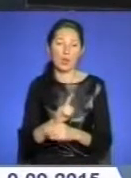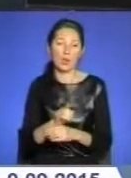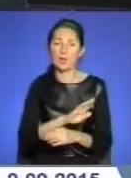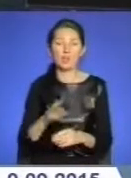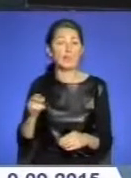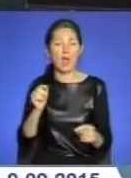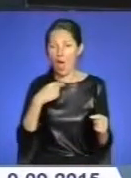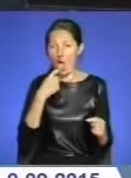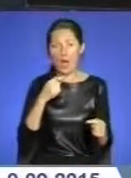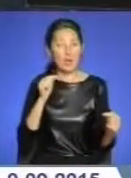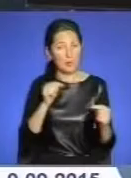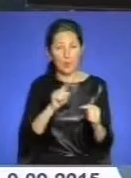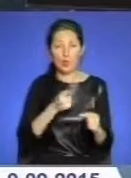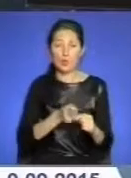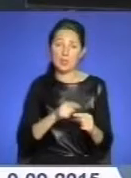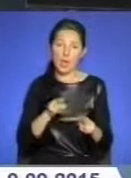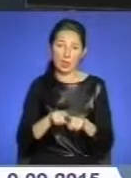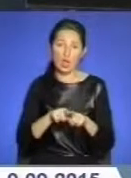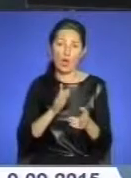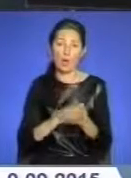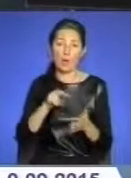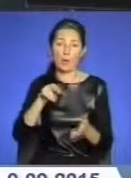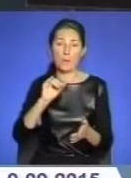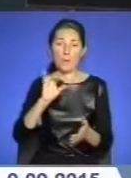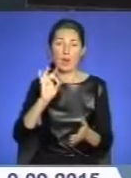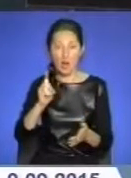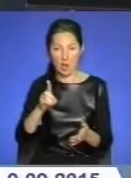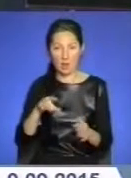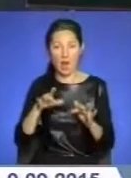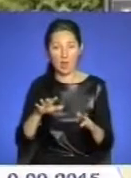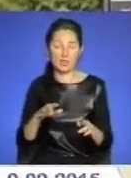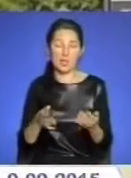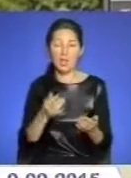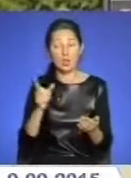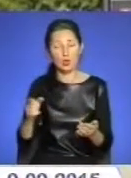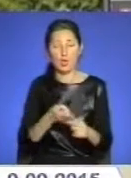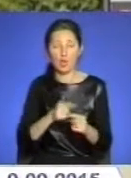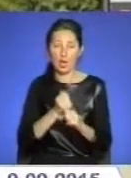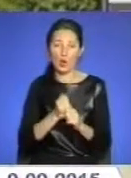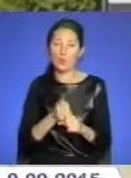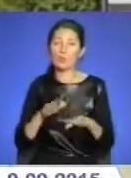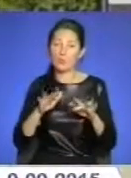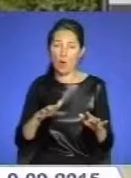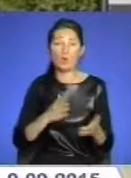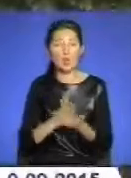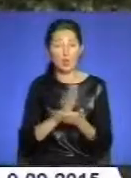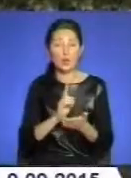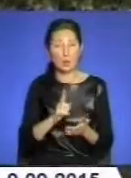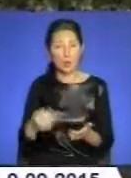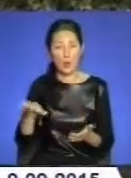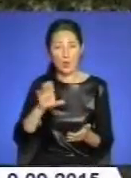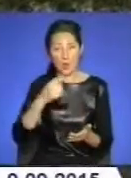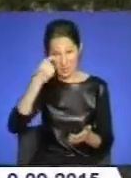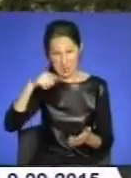впевнений, що людина, яка робить конкретну справу, заслуговує, аби про це знали. Ми застали Олександра у скверику